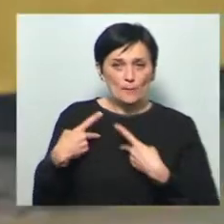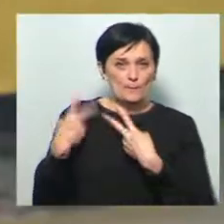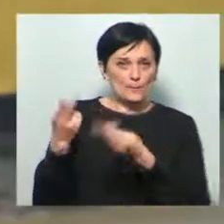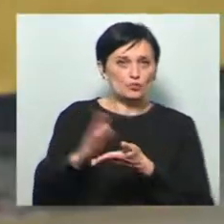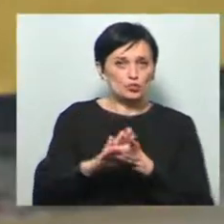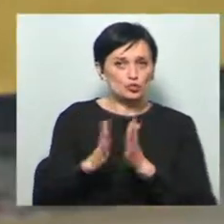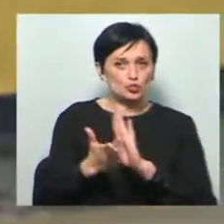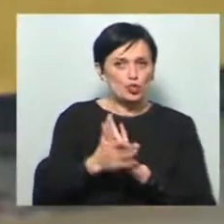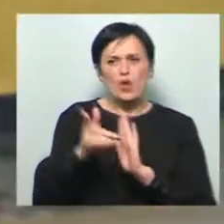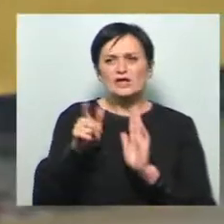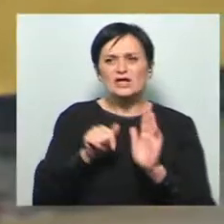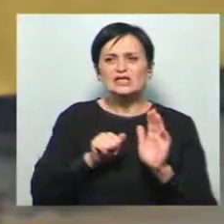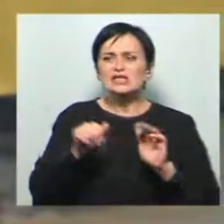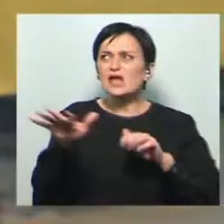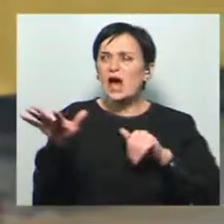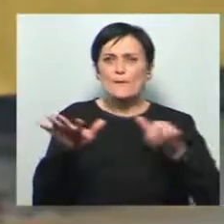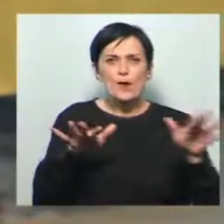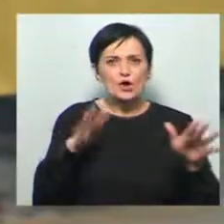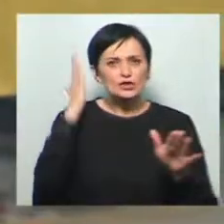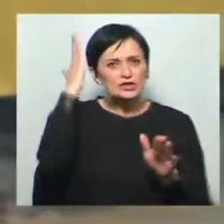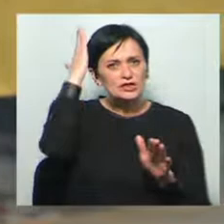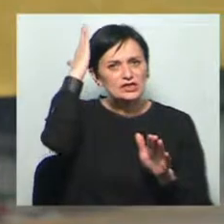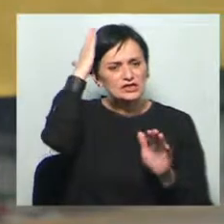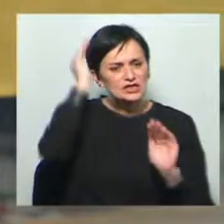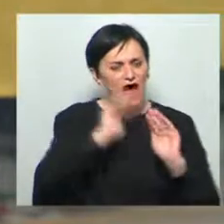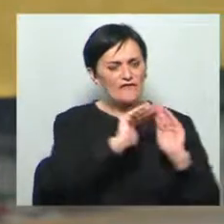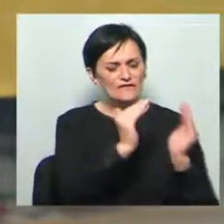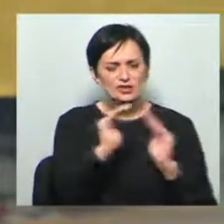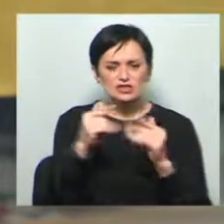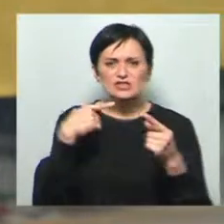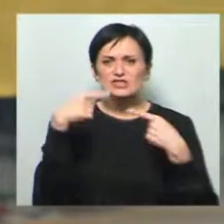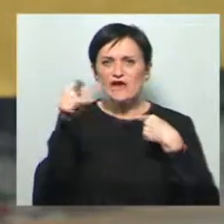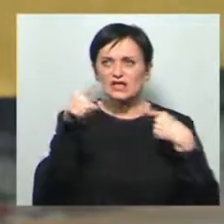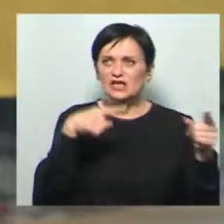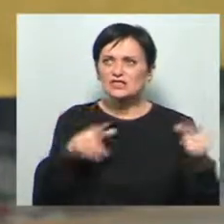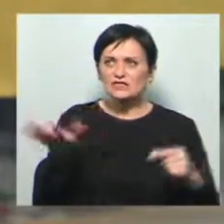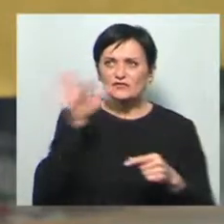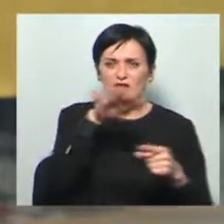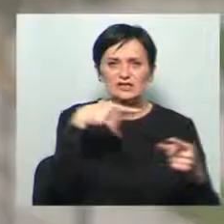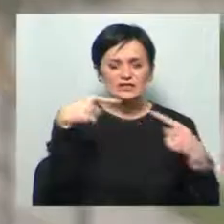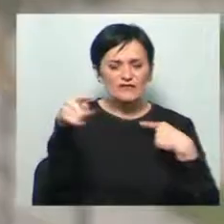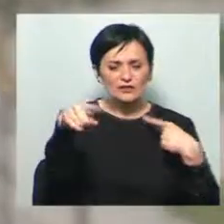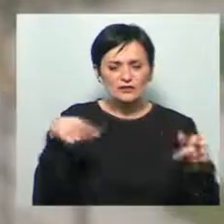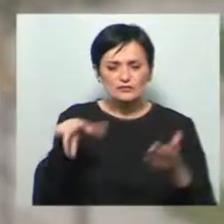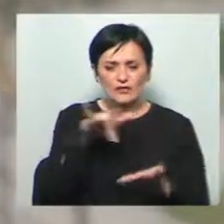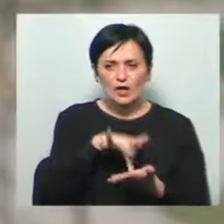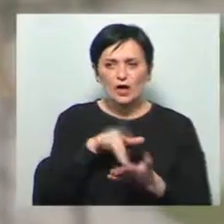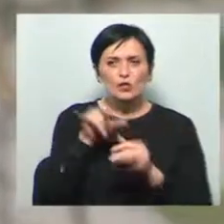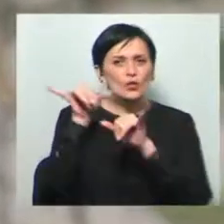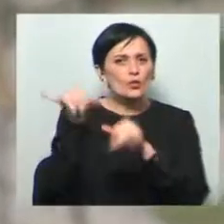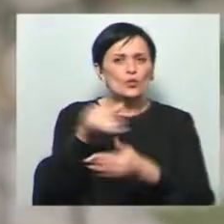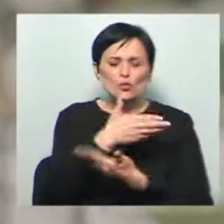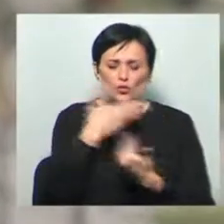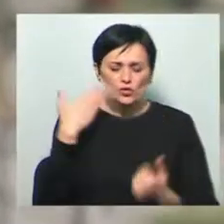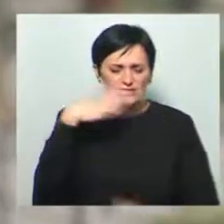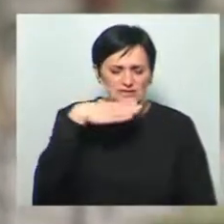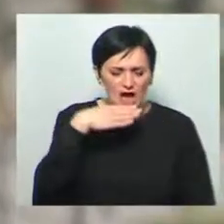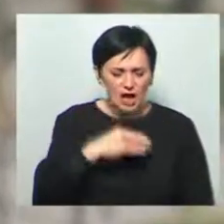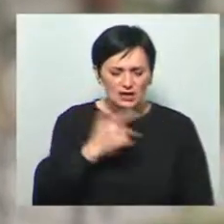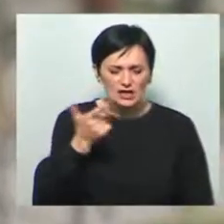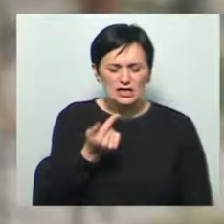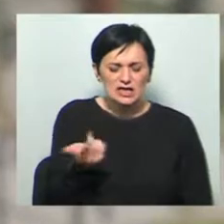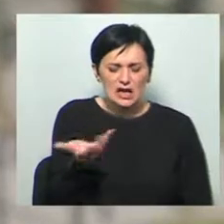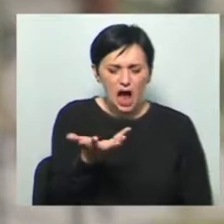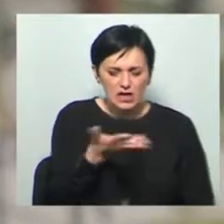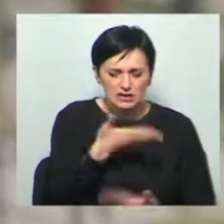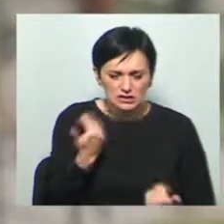აქვს. ისინი დაფანტულები არიან თავშესაფრებში, სხვადასხვა ქვეყნებში, სხვადასხვა ქალაქებში. მათ არ აქვთ წყალი, არ აქვთ